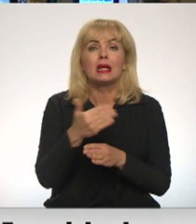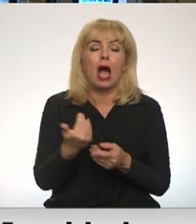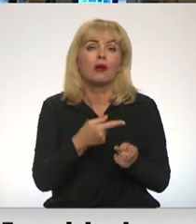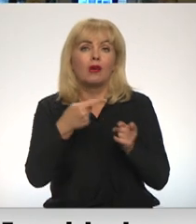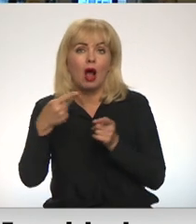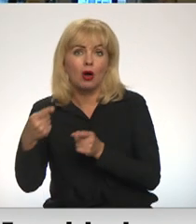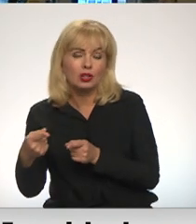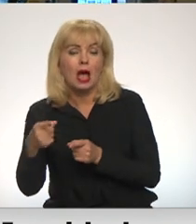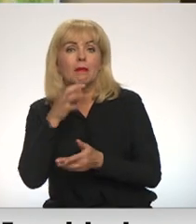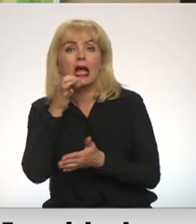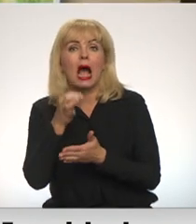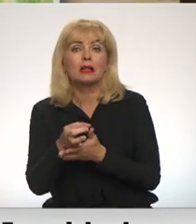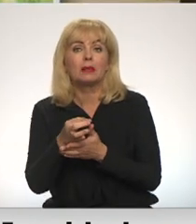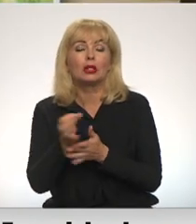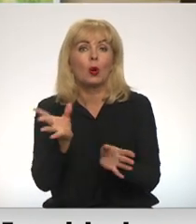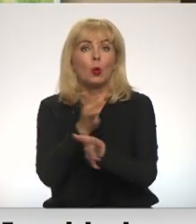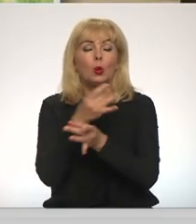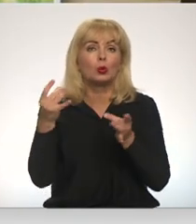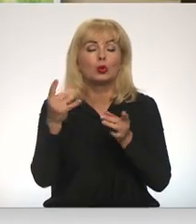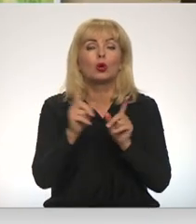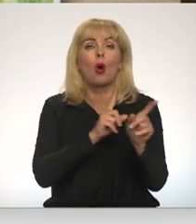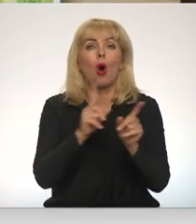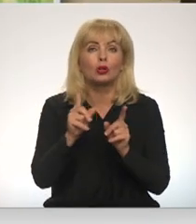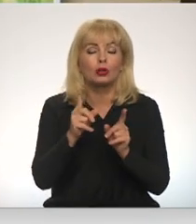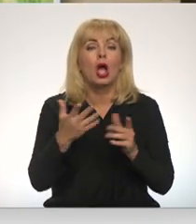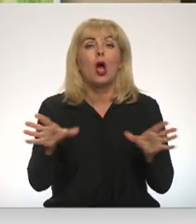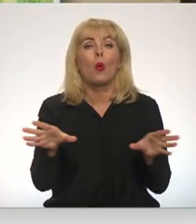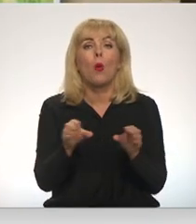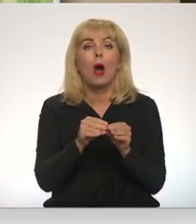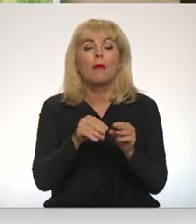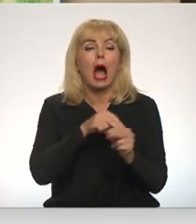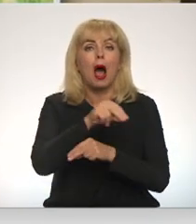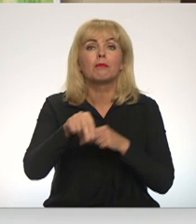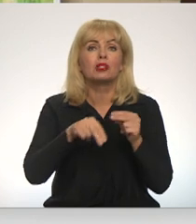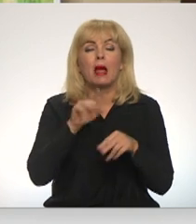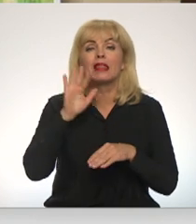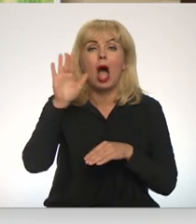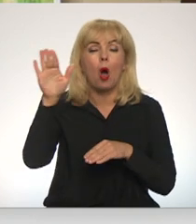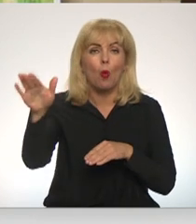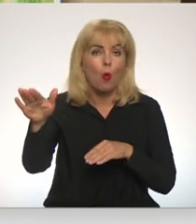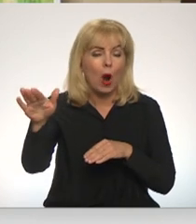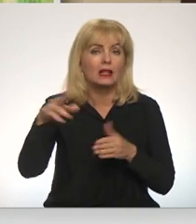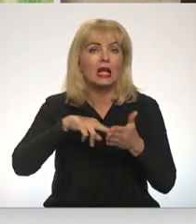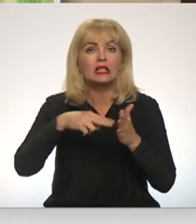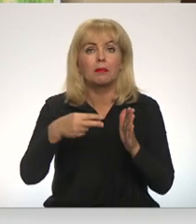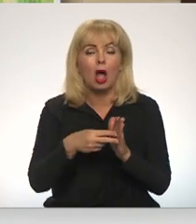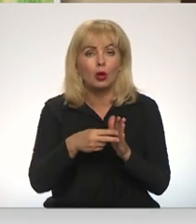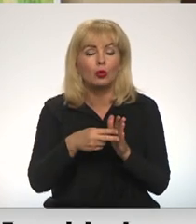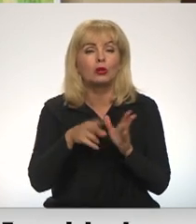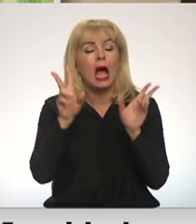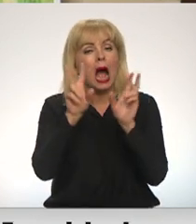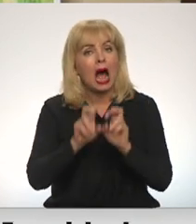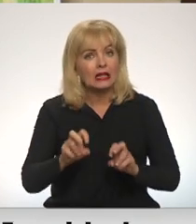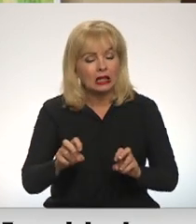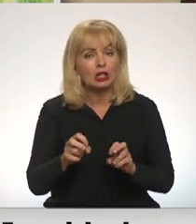dzīves koordinātori. Mēs kopā apspriedām to nākotnes vīziju. Un faktiski, veidojot svidu analīzi, mēs nonācām